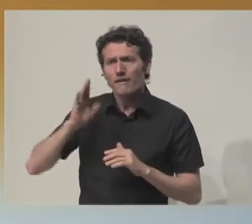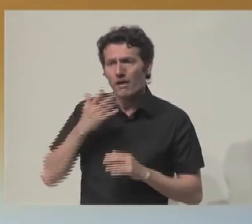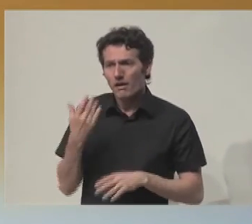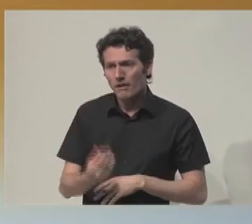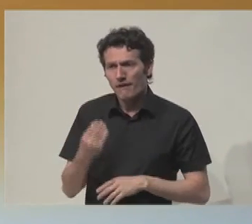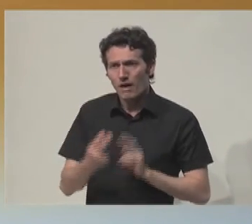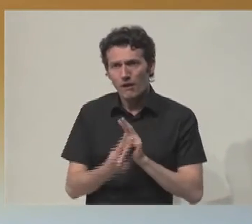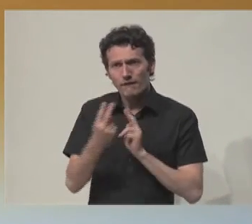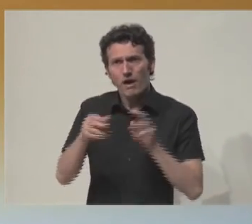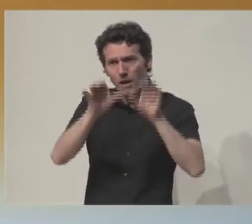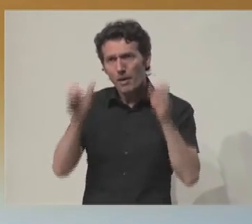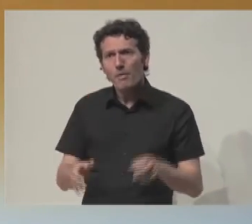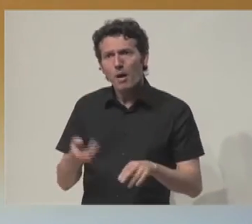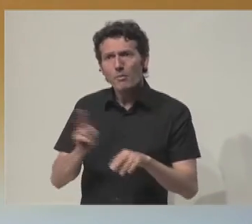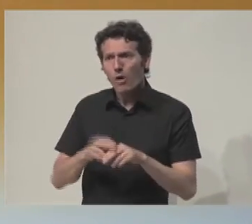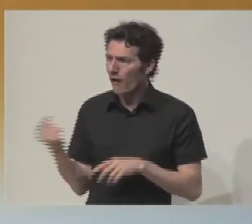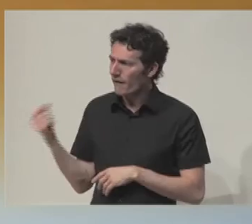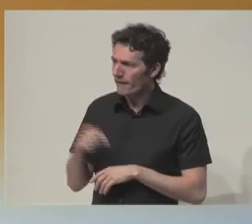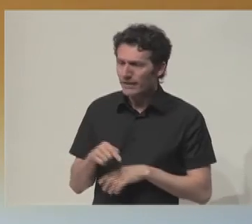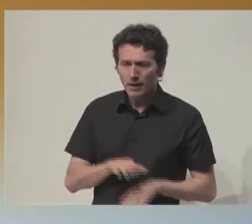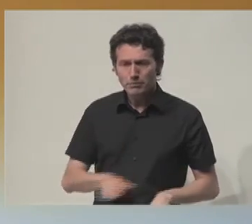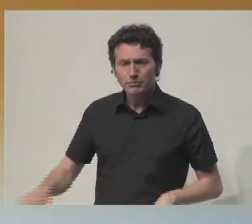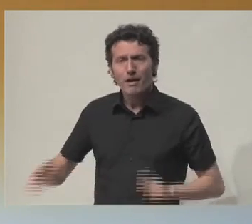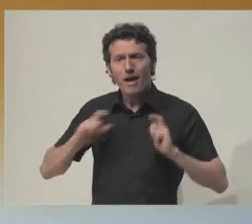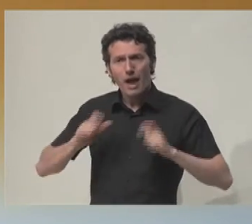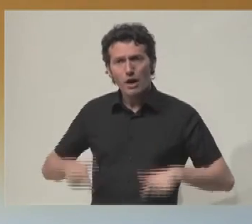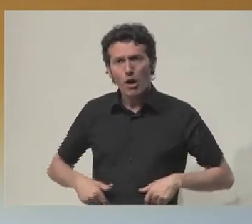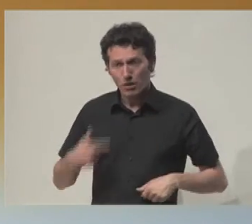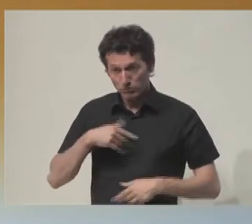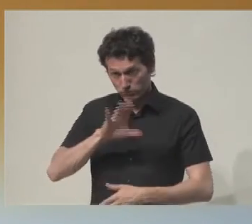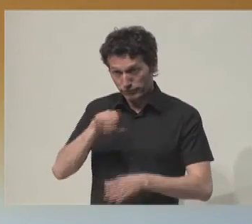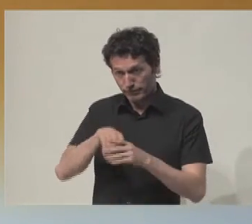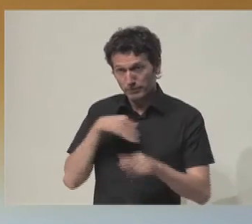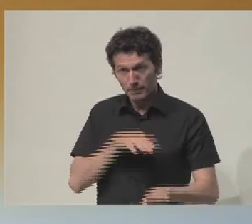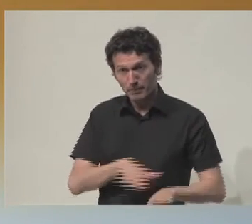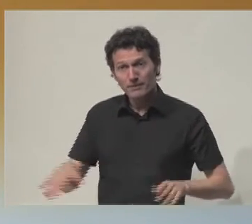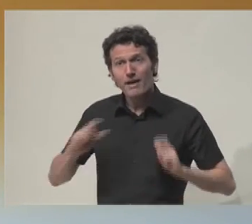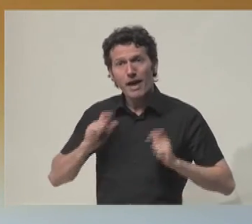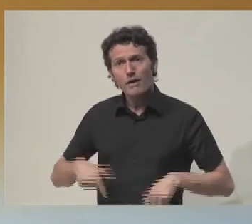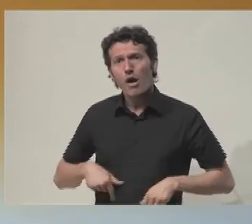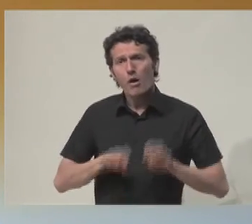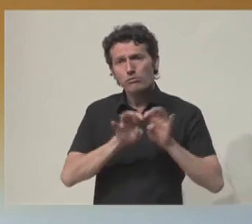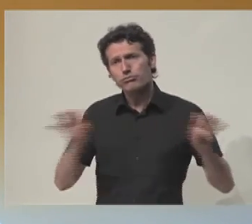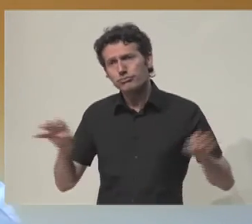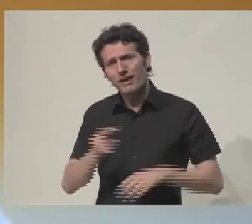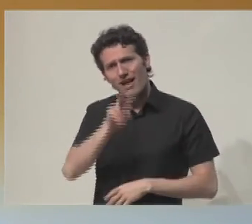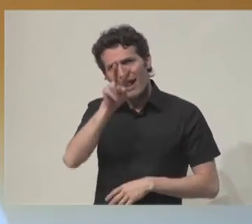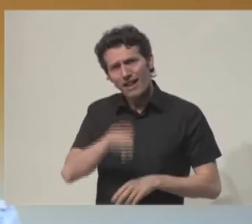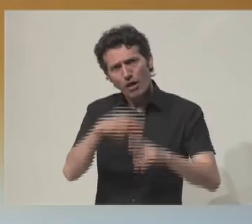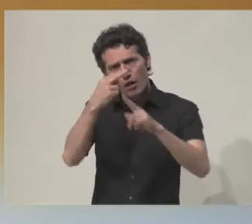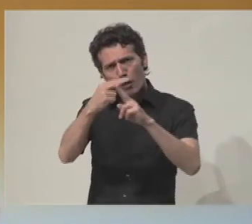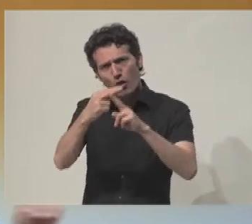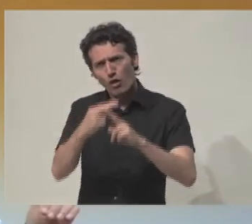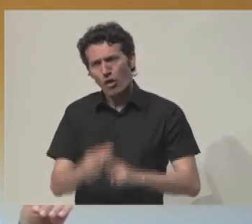devant les monuments aux morts venaient avec les pid l'école j'étais parmi les petits évidemment on lisait les noms sur le